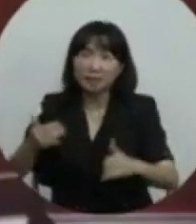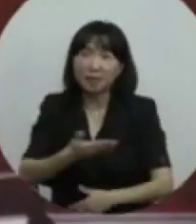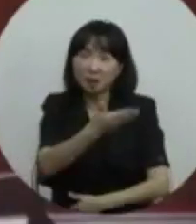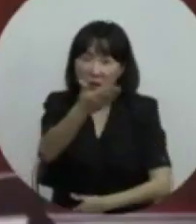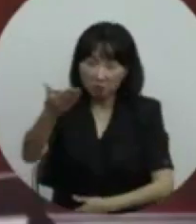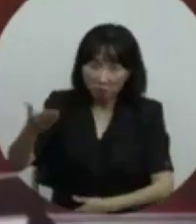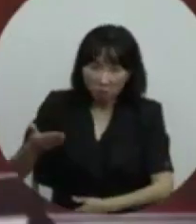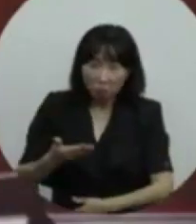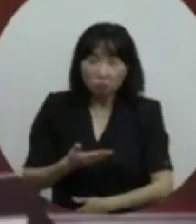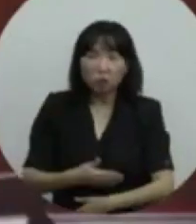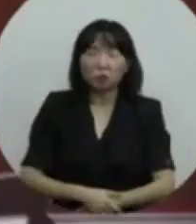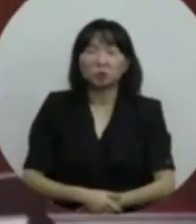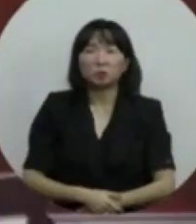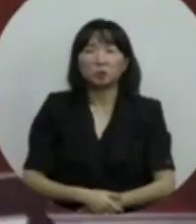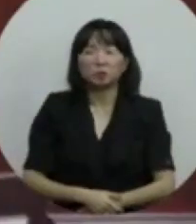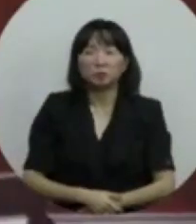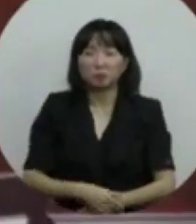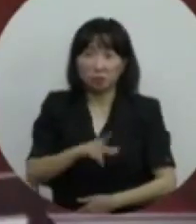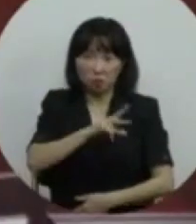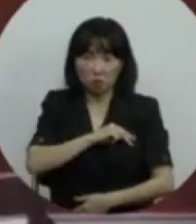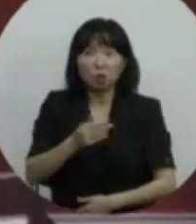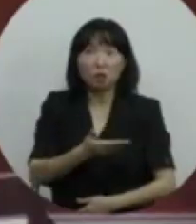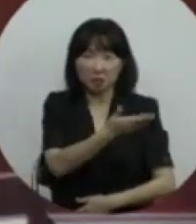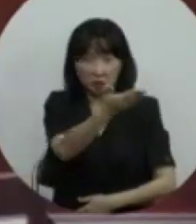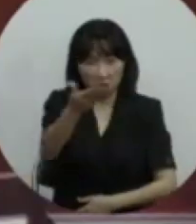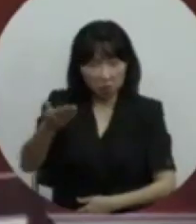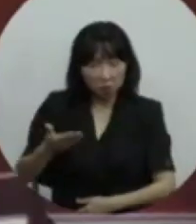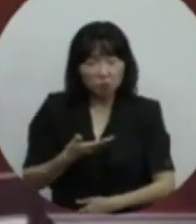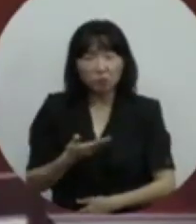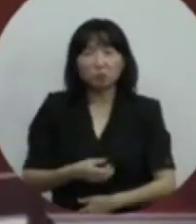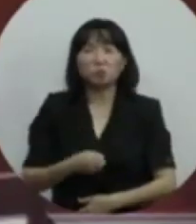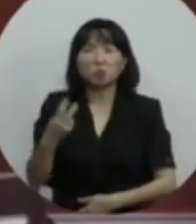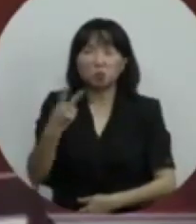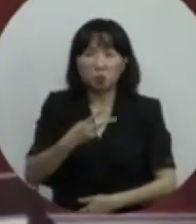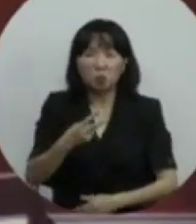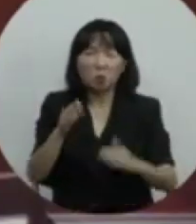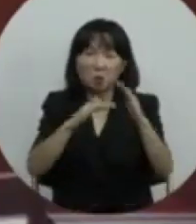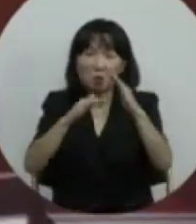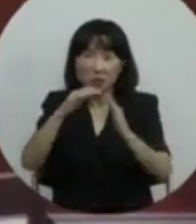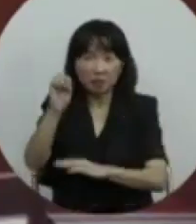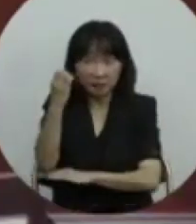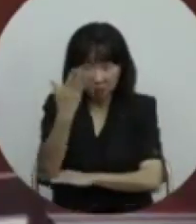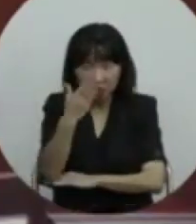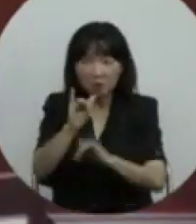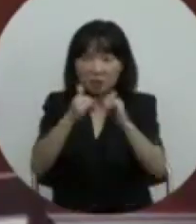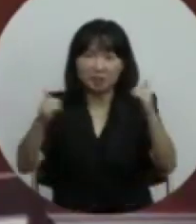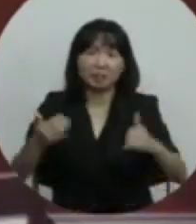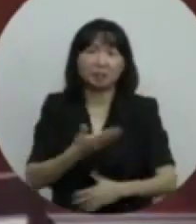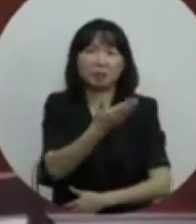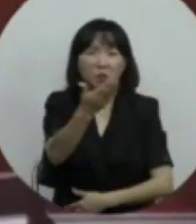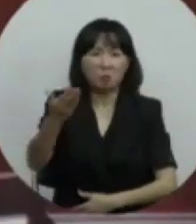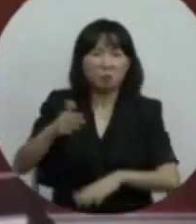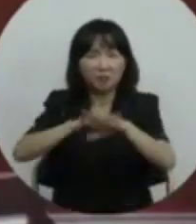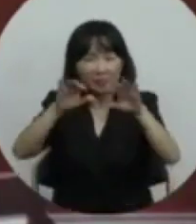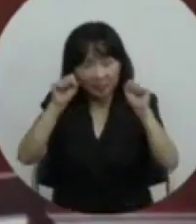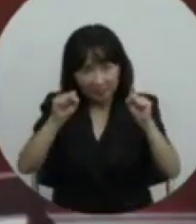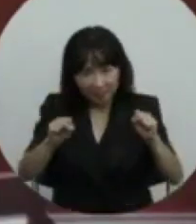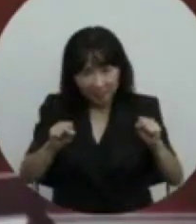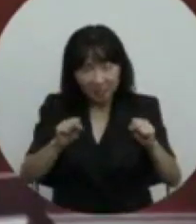선배 동료 의원 여러분, 그리고 정론 직필의 언론인 여러분,